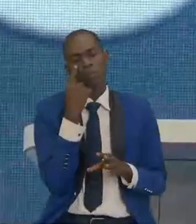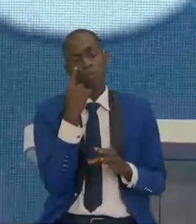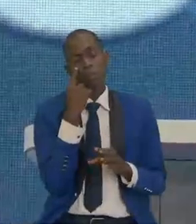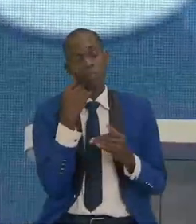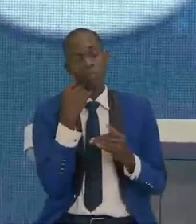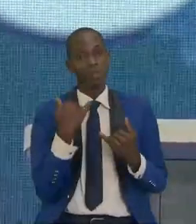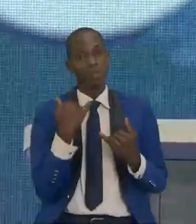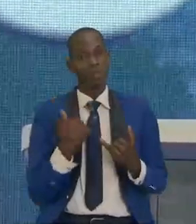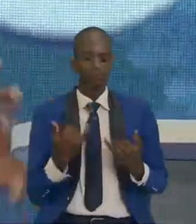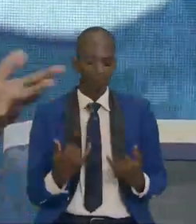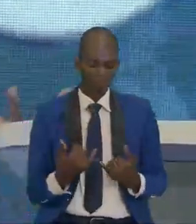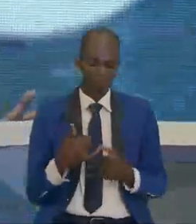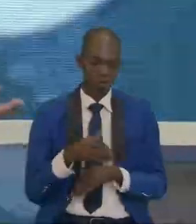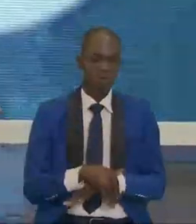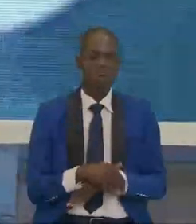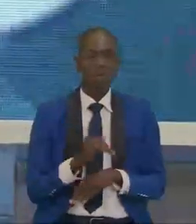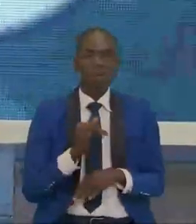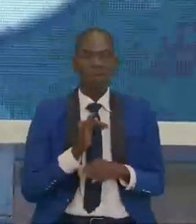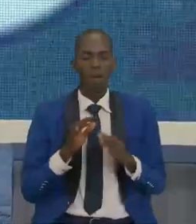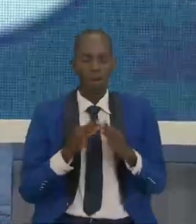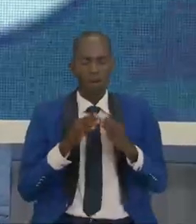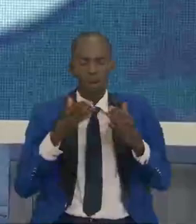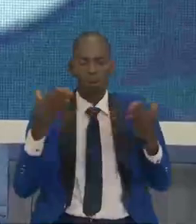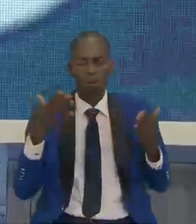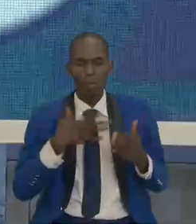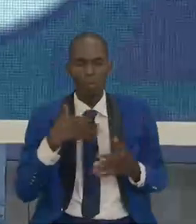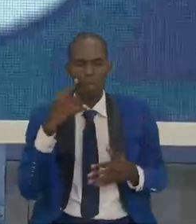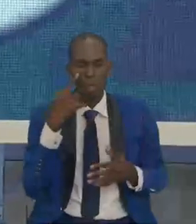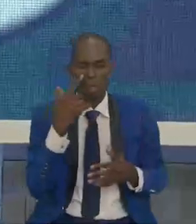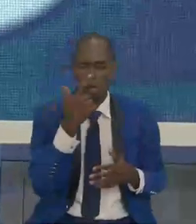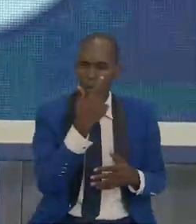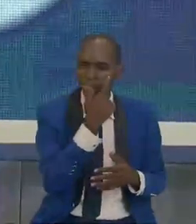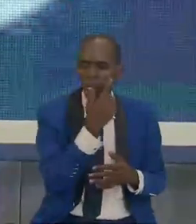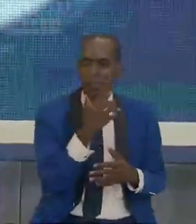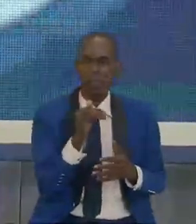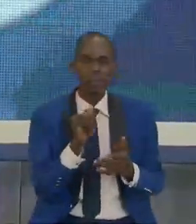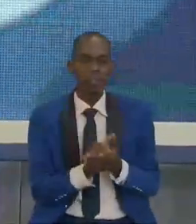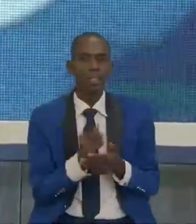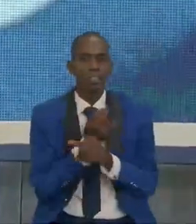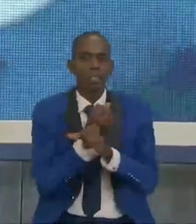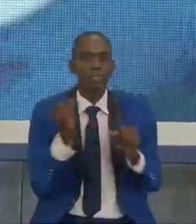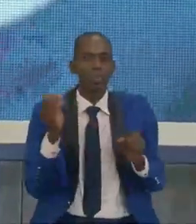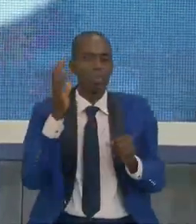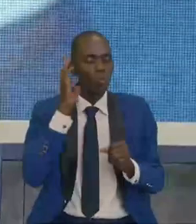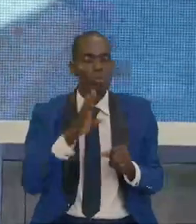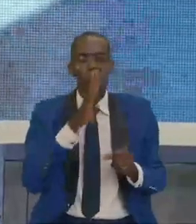Depuis fort longtemps, je fermais les yeux. Aujourd'hui, ce soir, j'ouvre les yeux.